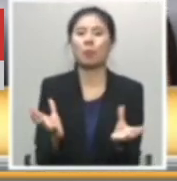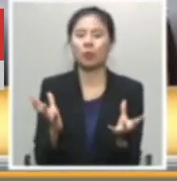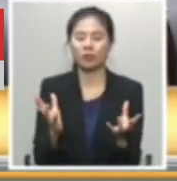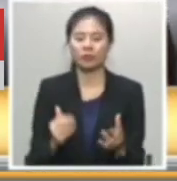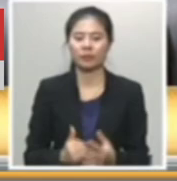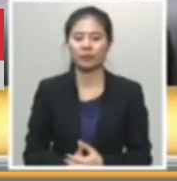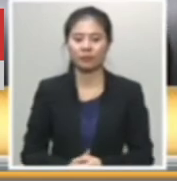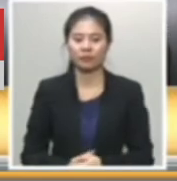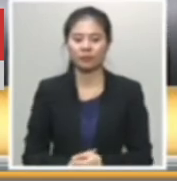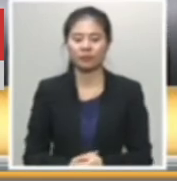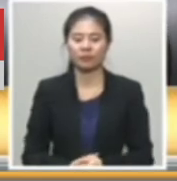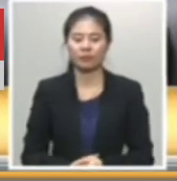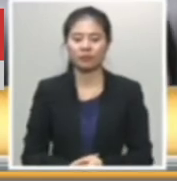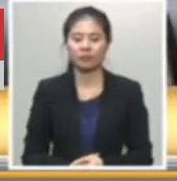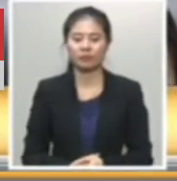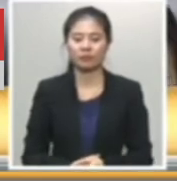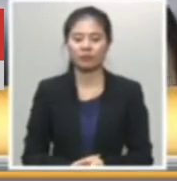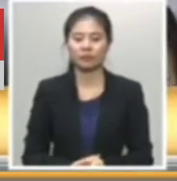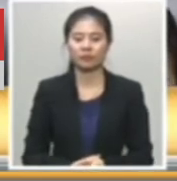ที่เคารพครับ